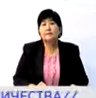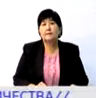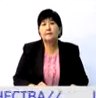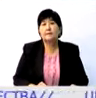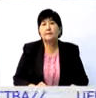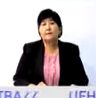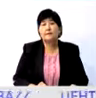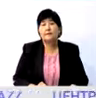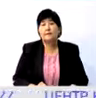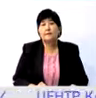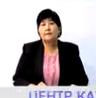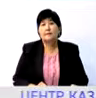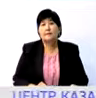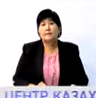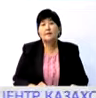телеканал «Кызылорда».